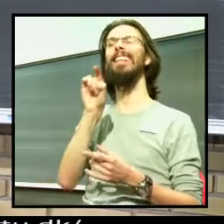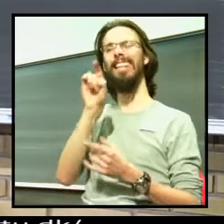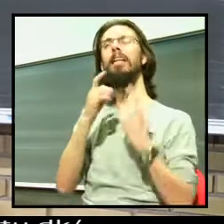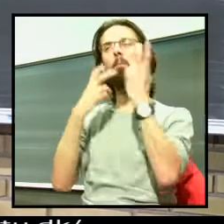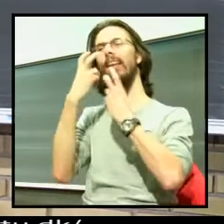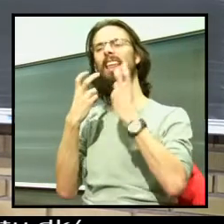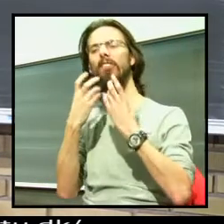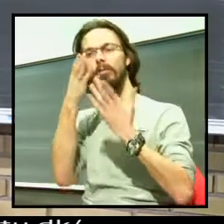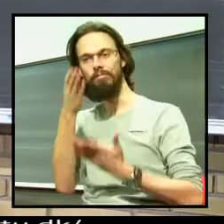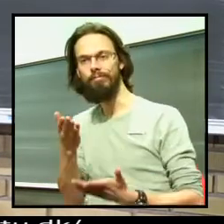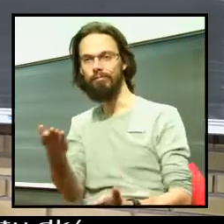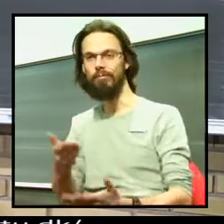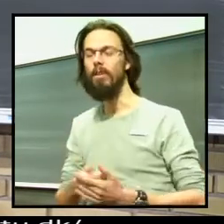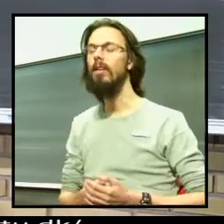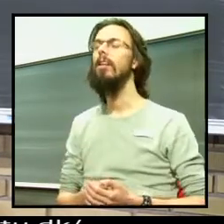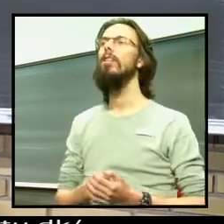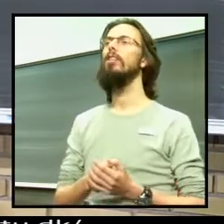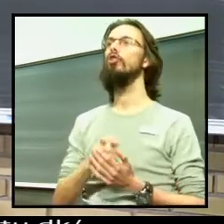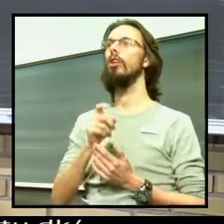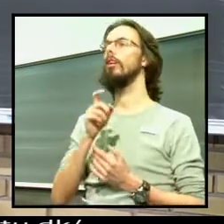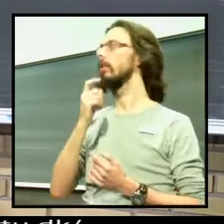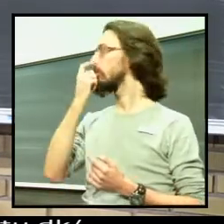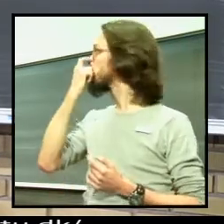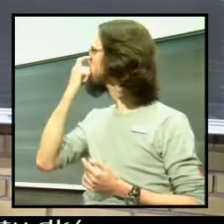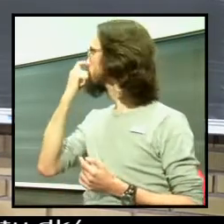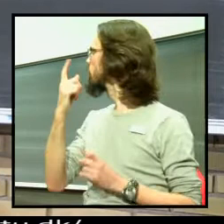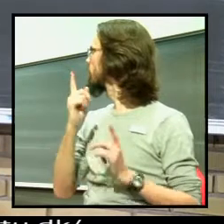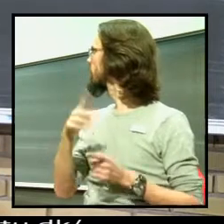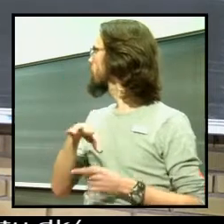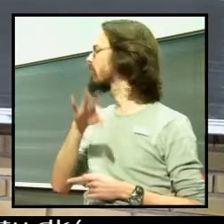efter. Så x af t skal findes.